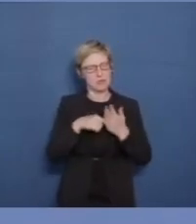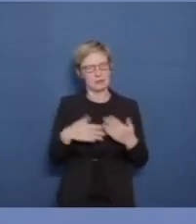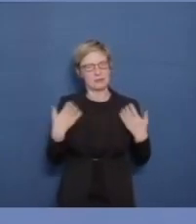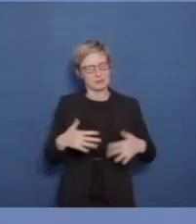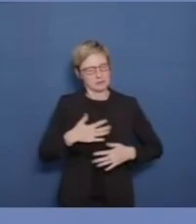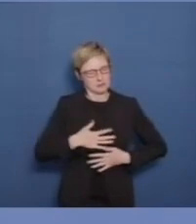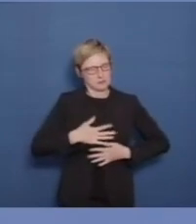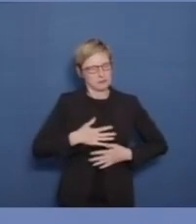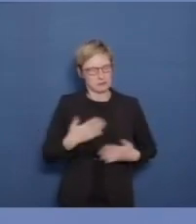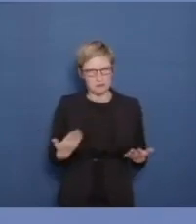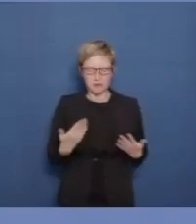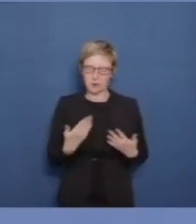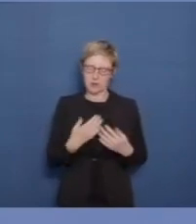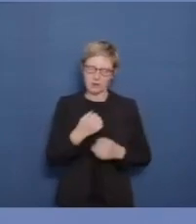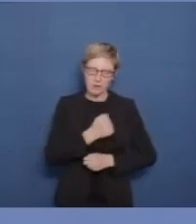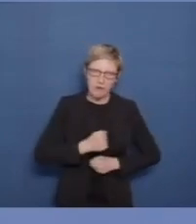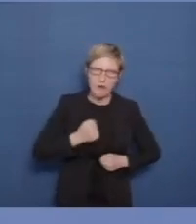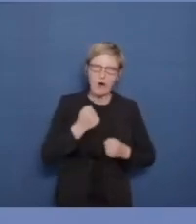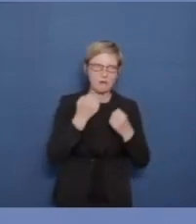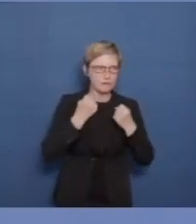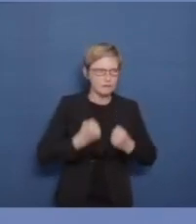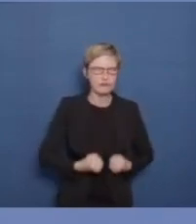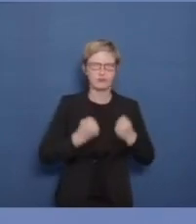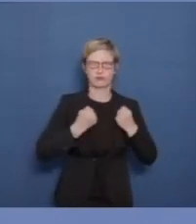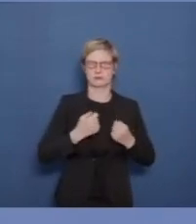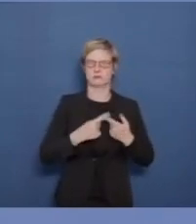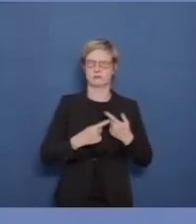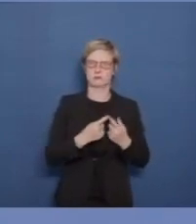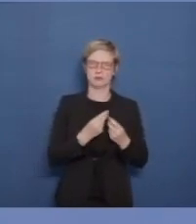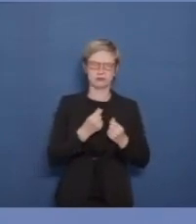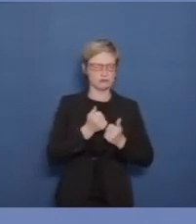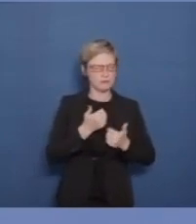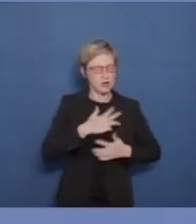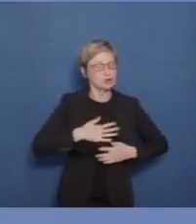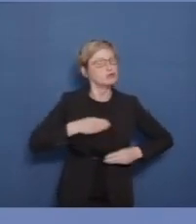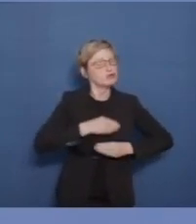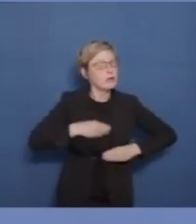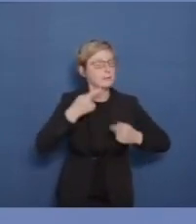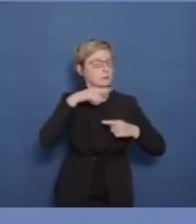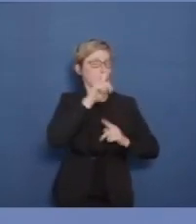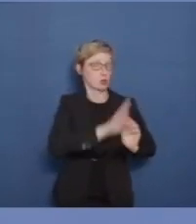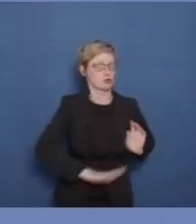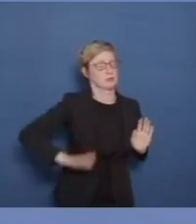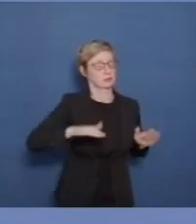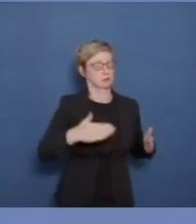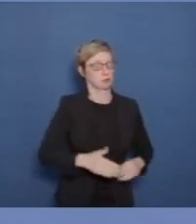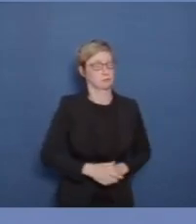uns wütend und es ist beschämend für uns alle.